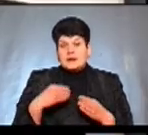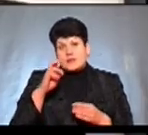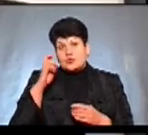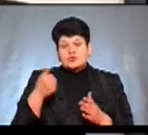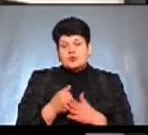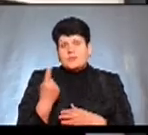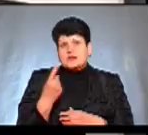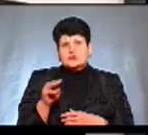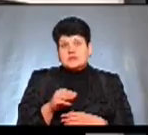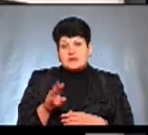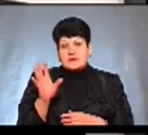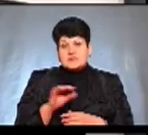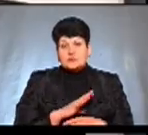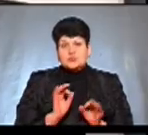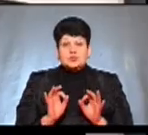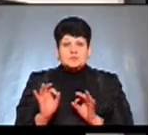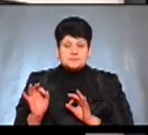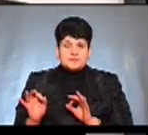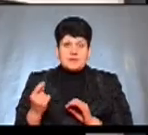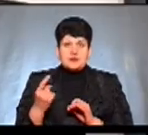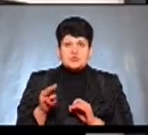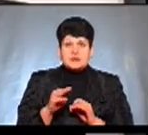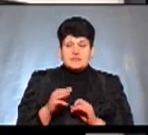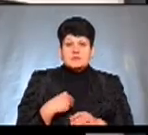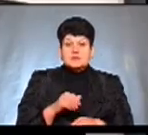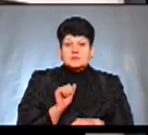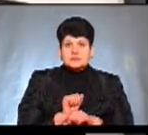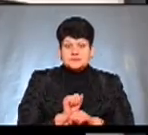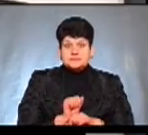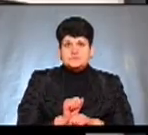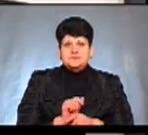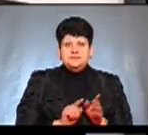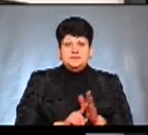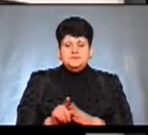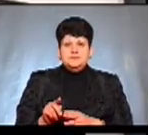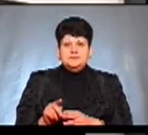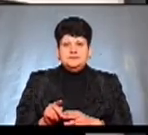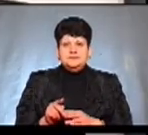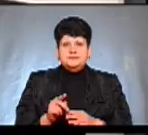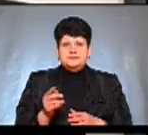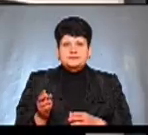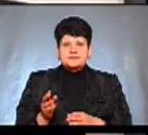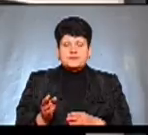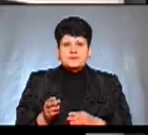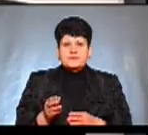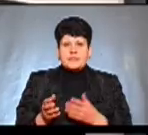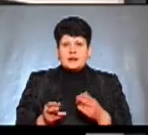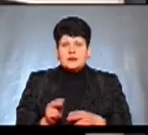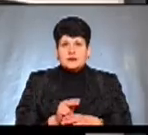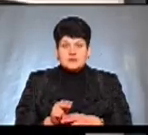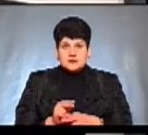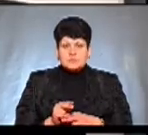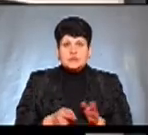1 травня все нормально відбулося. Але з 1 травня ми перекриваємо, починаємо його демонтовувати, розбирати. Тому що на залізничній